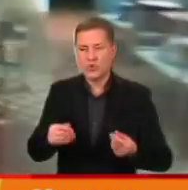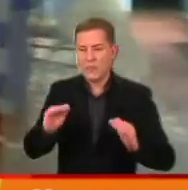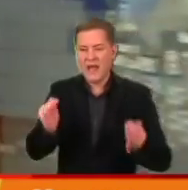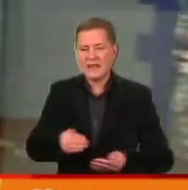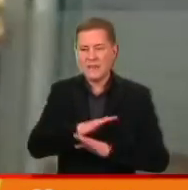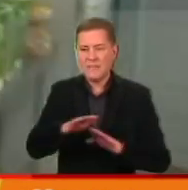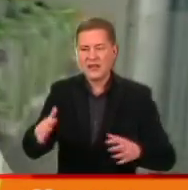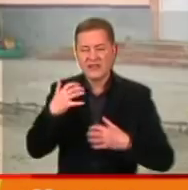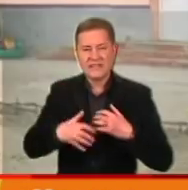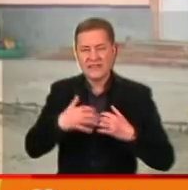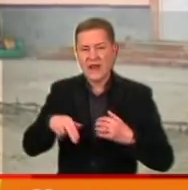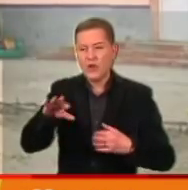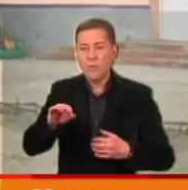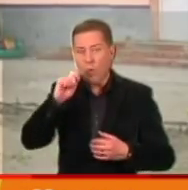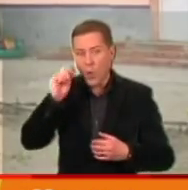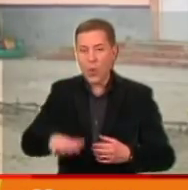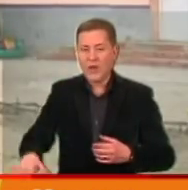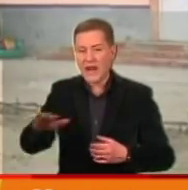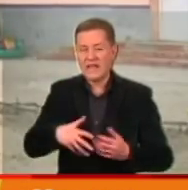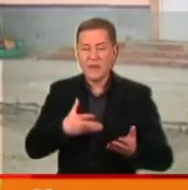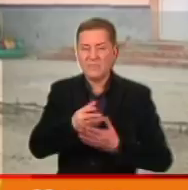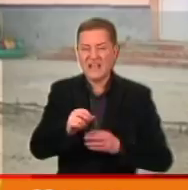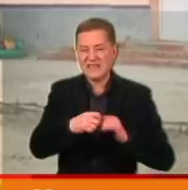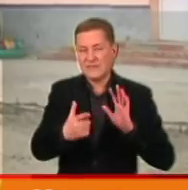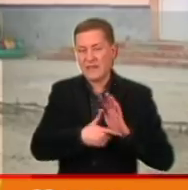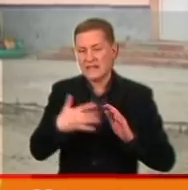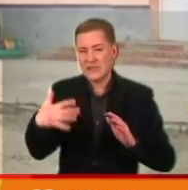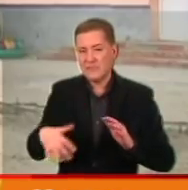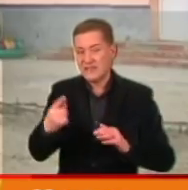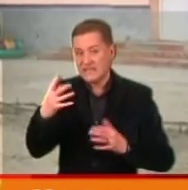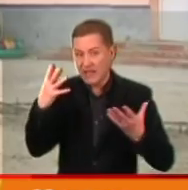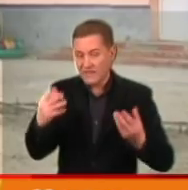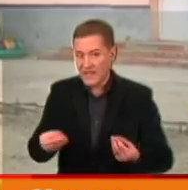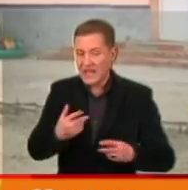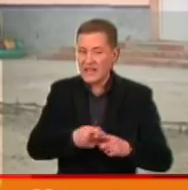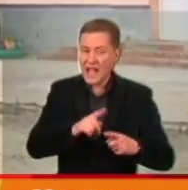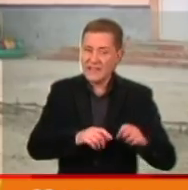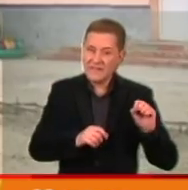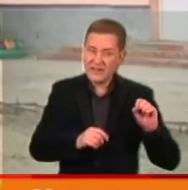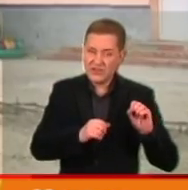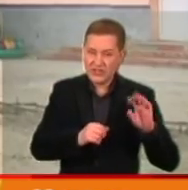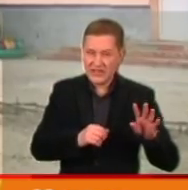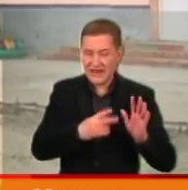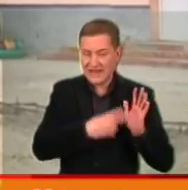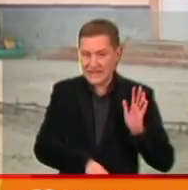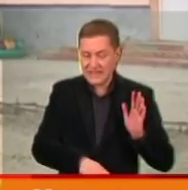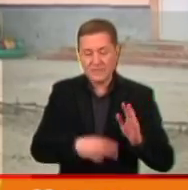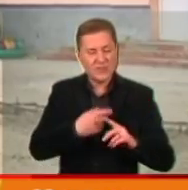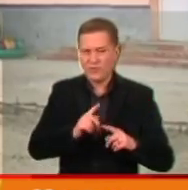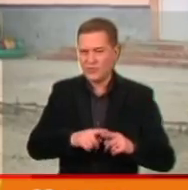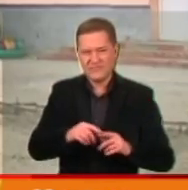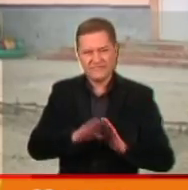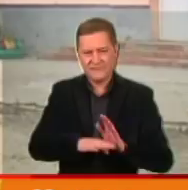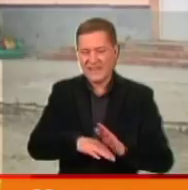менша за середню по Україні. Ми платимо 17,50. До этого платили 14,70, но тут даже не в цене